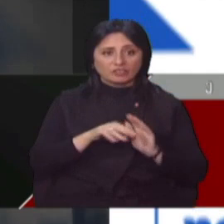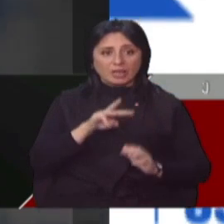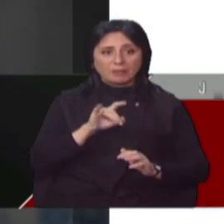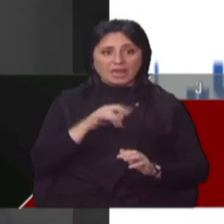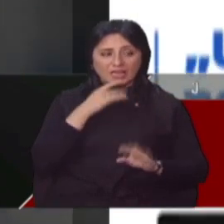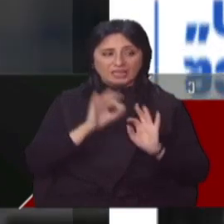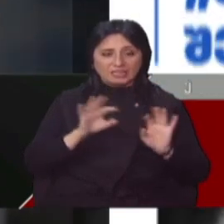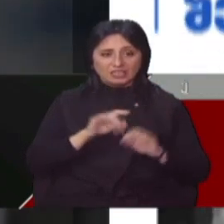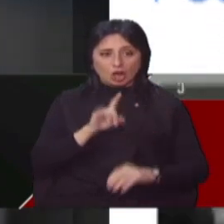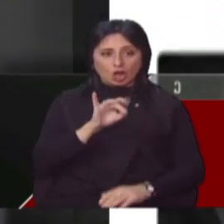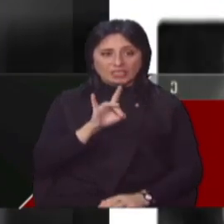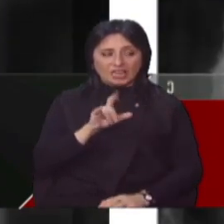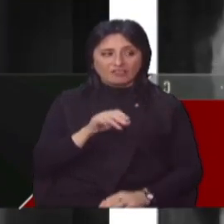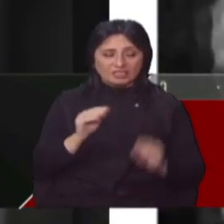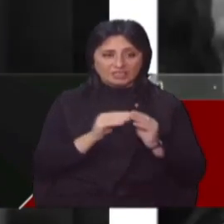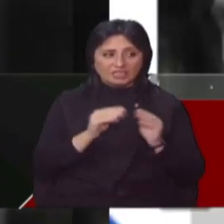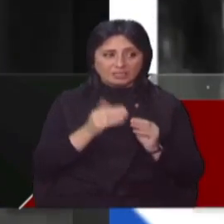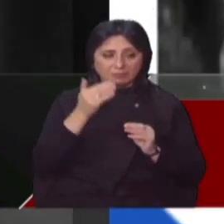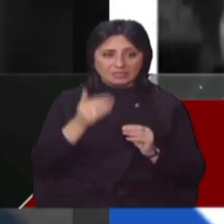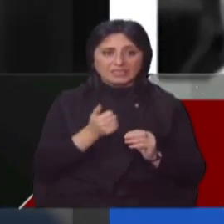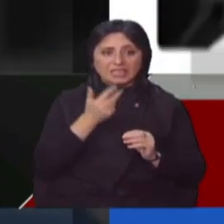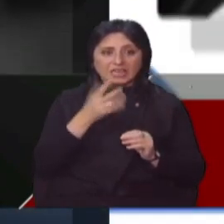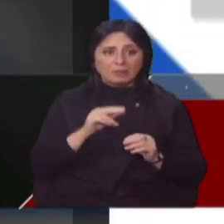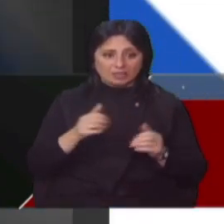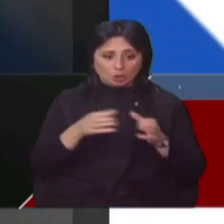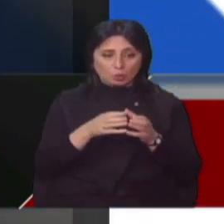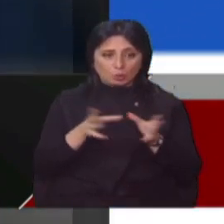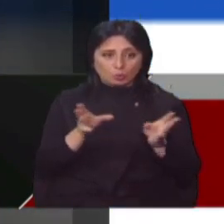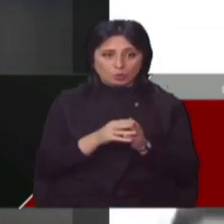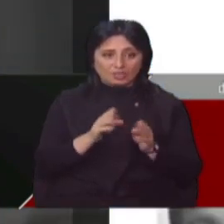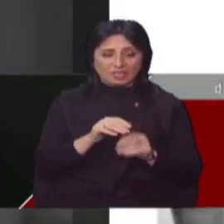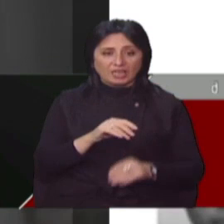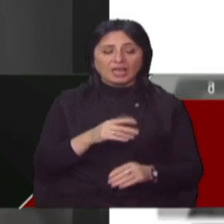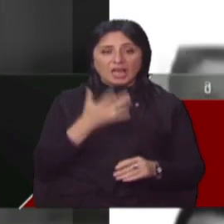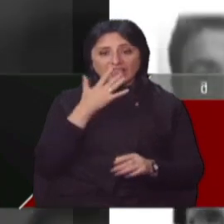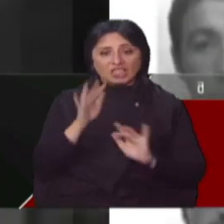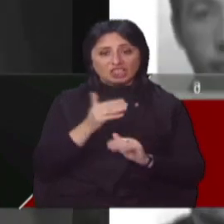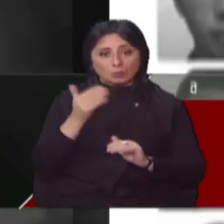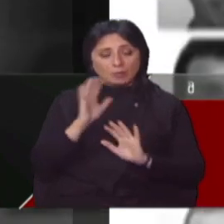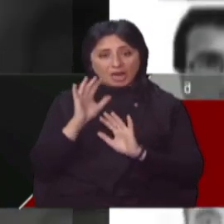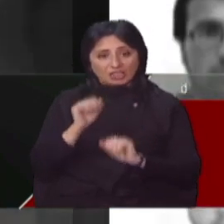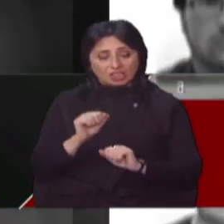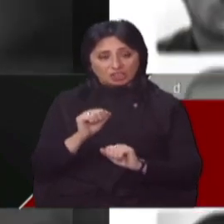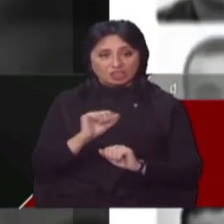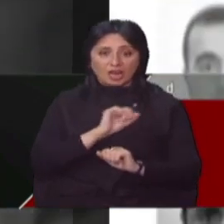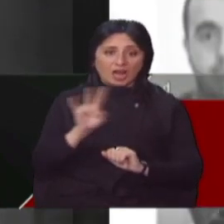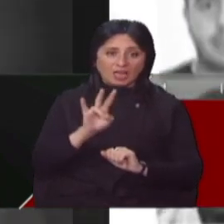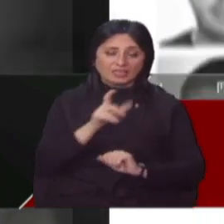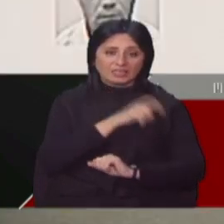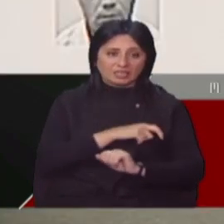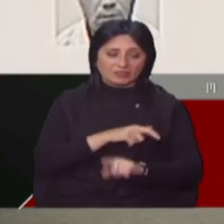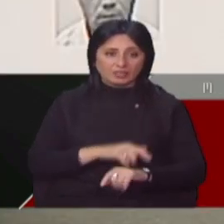მიქანაძის განცხადებით ხოზრევანიძე, ისევე როგორც მისი რამდენიმე თანაგუნდელი, ან ნაციონალური მოძრაობის მხარდამჭერია, ან